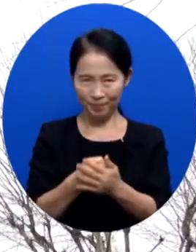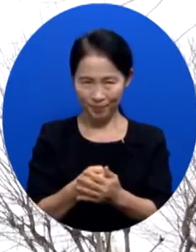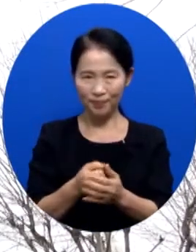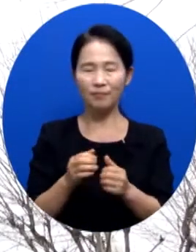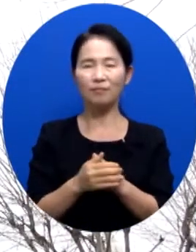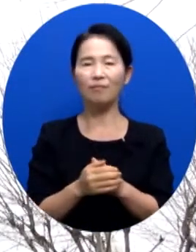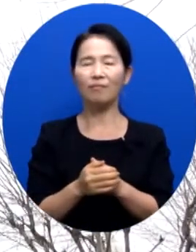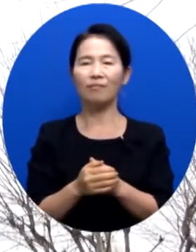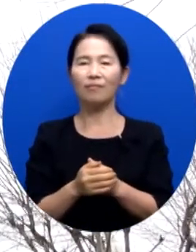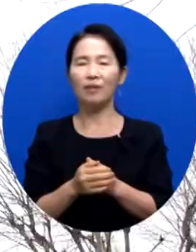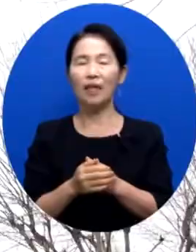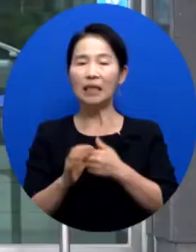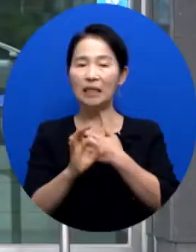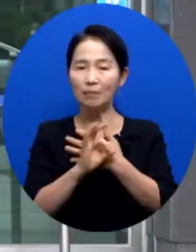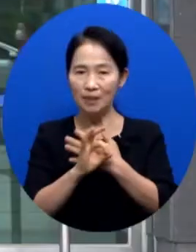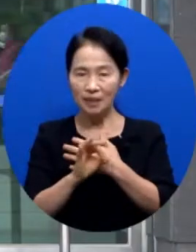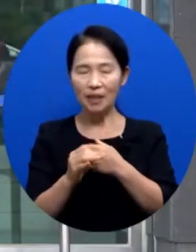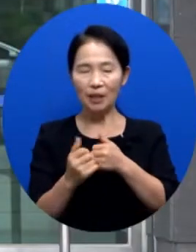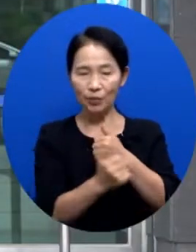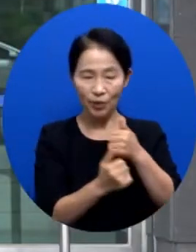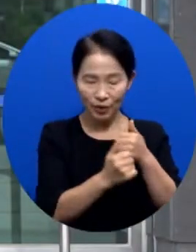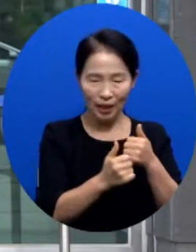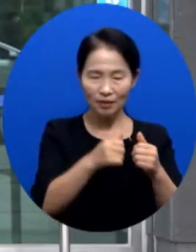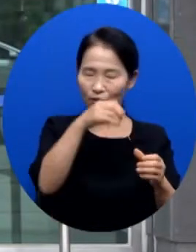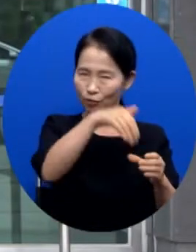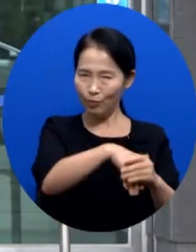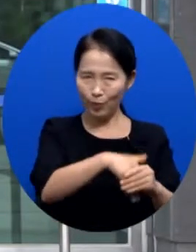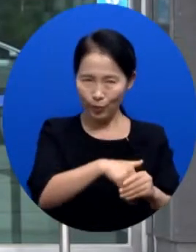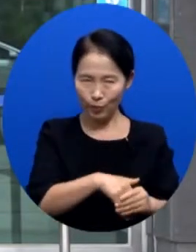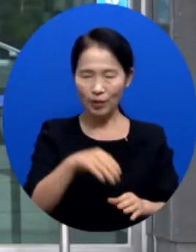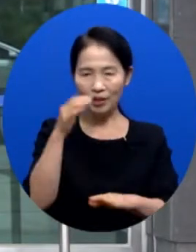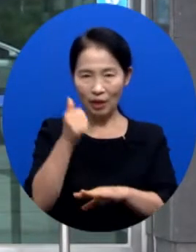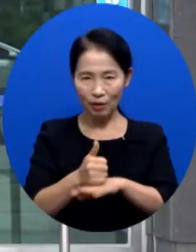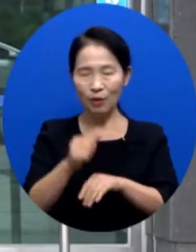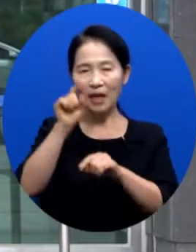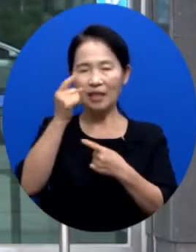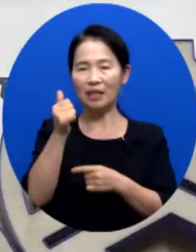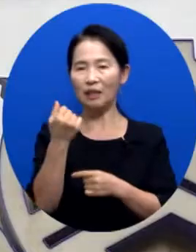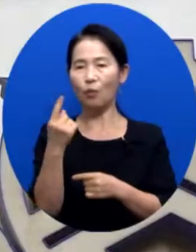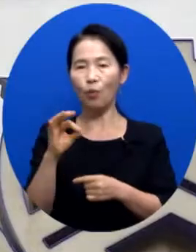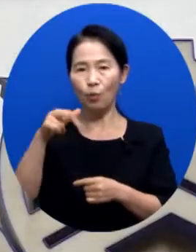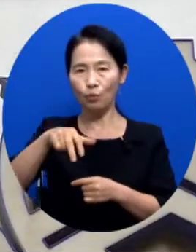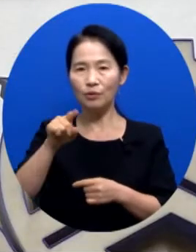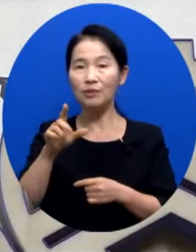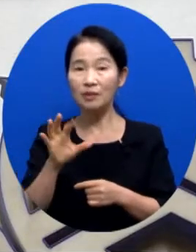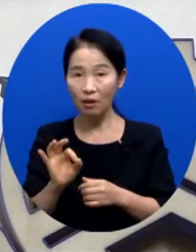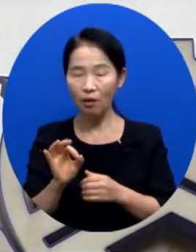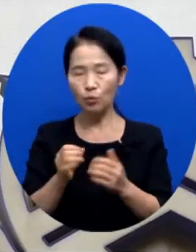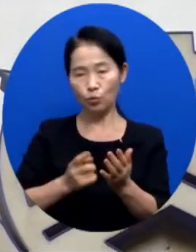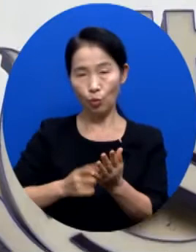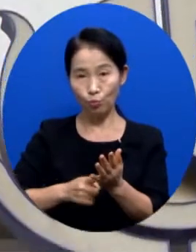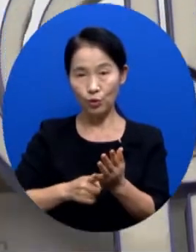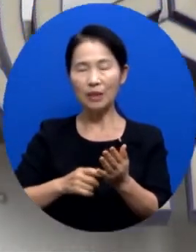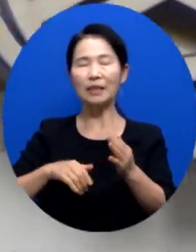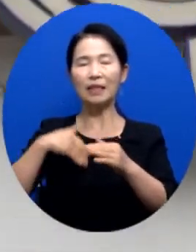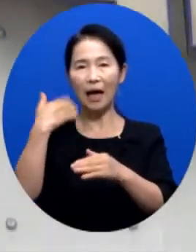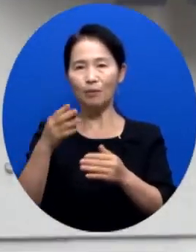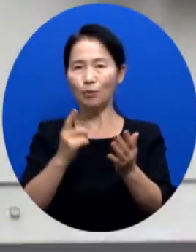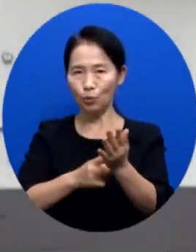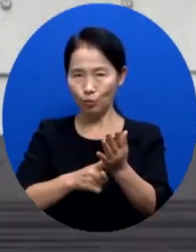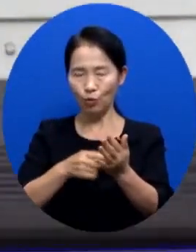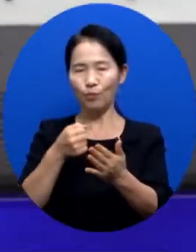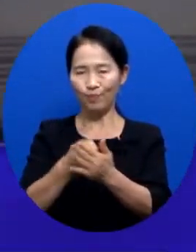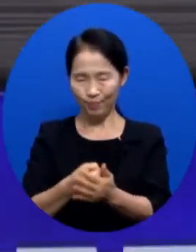교회협 은 임시 시대 위원회 에서 실시한 투표 결과 이 홍정현 총무를 차기 총무 후보 로 확정했습니다